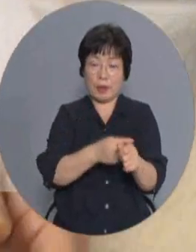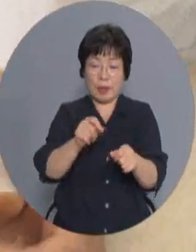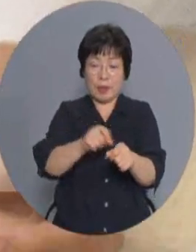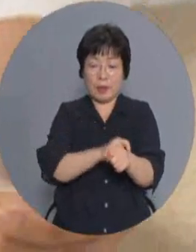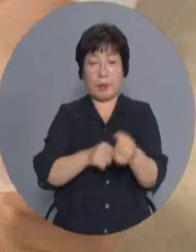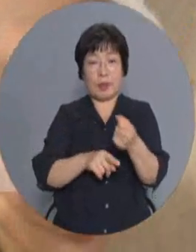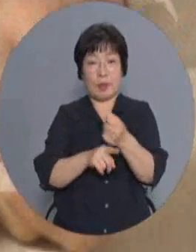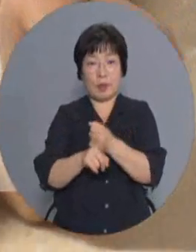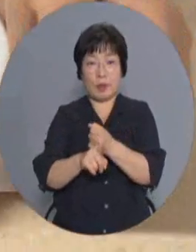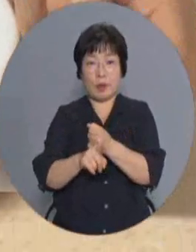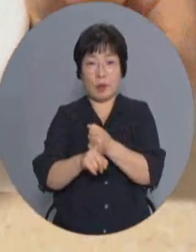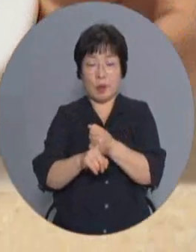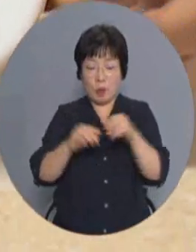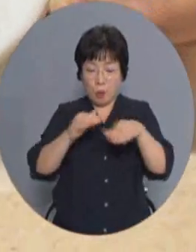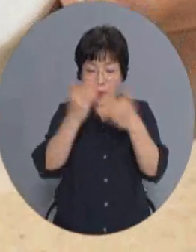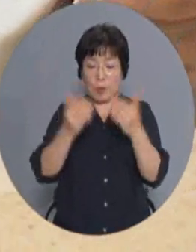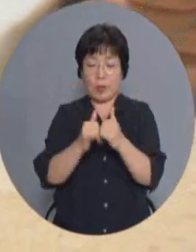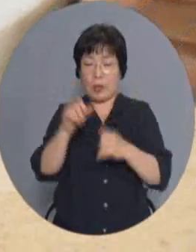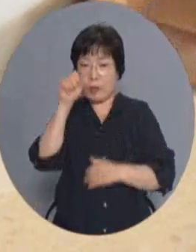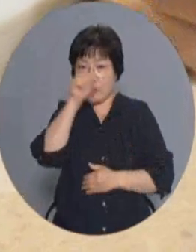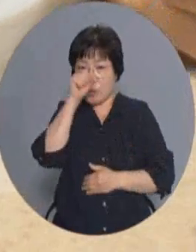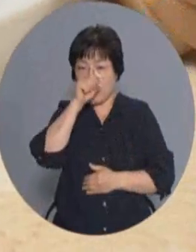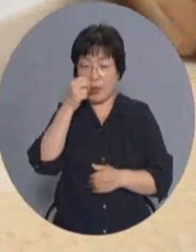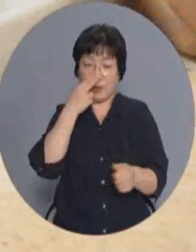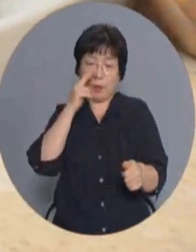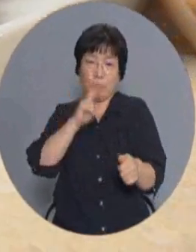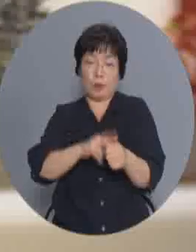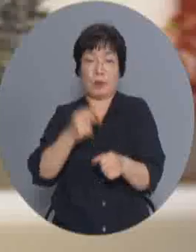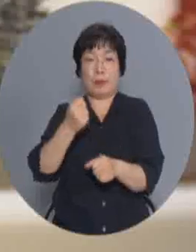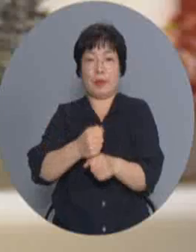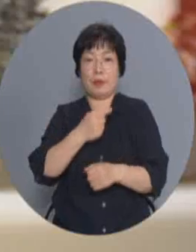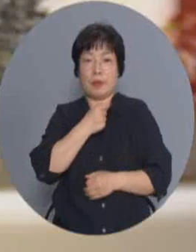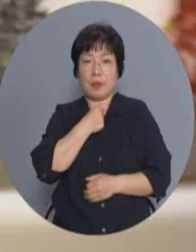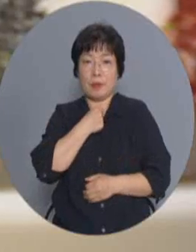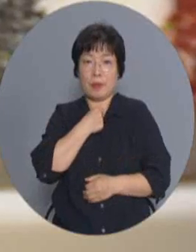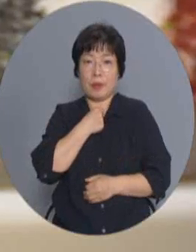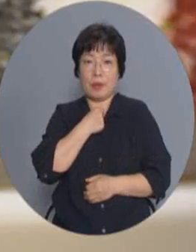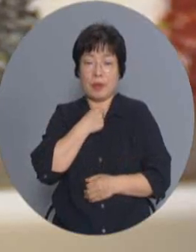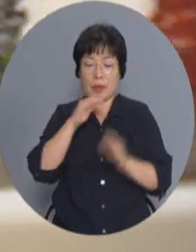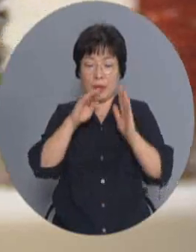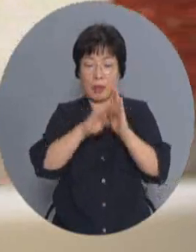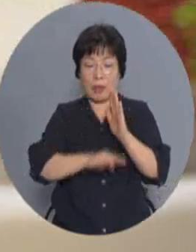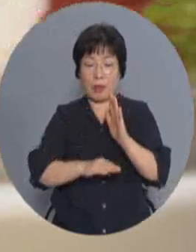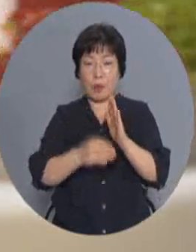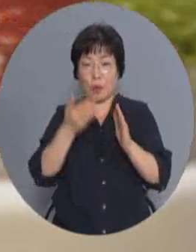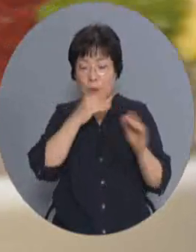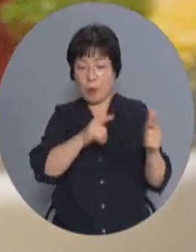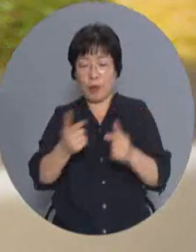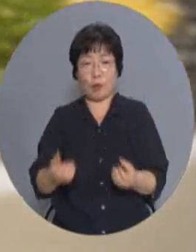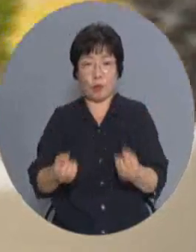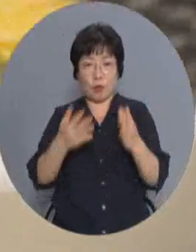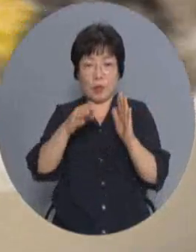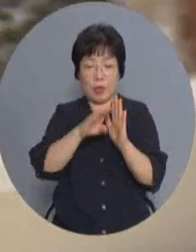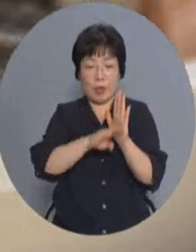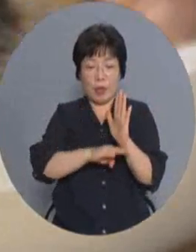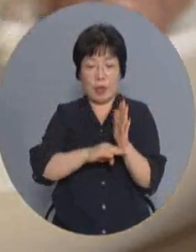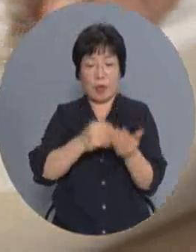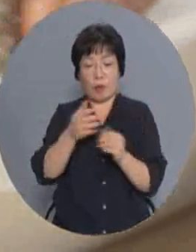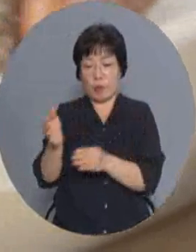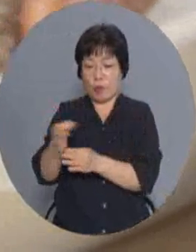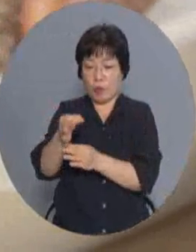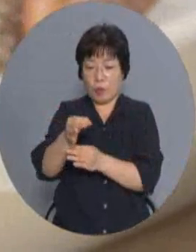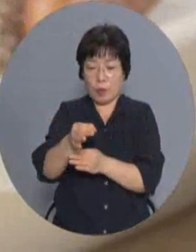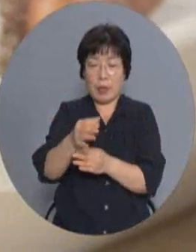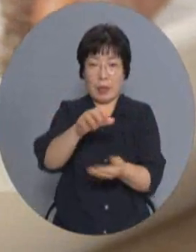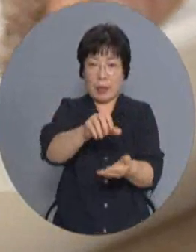특별한 이유는 호불호를 넘어서기 위한 도전에 있습니다. 실제 지난 남도 음식 축제에선 홍어만으로 13가지 음식을